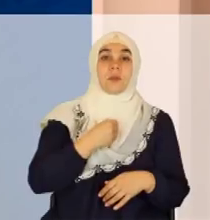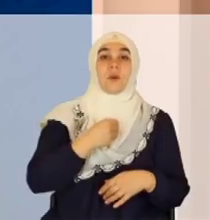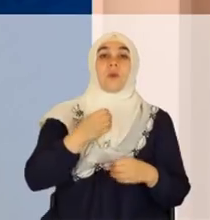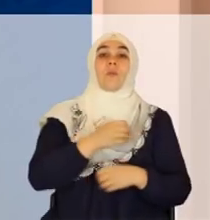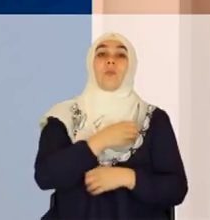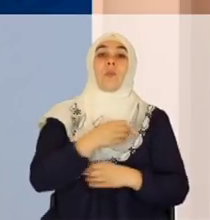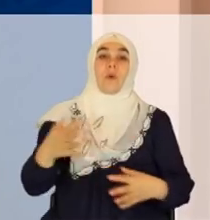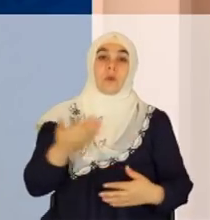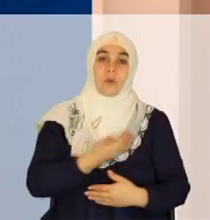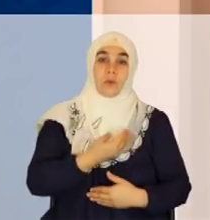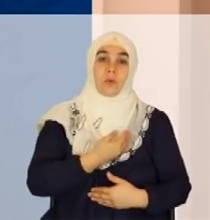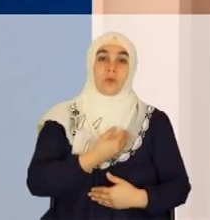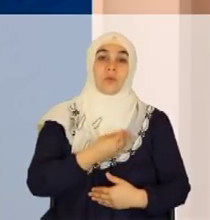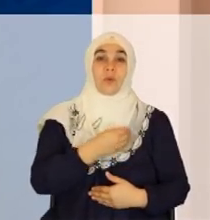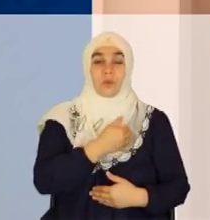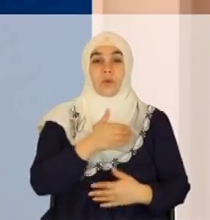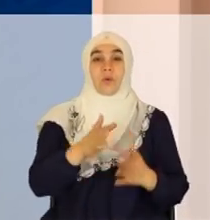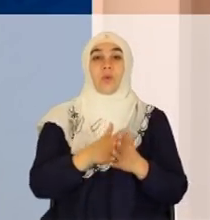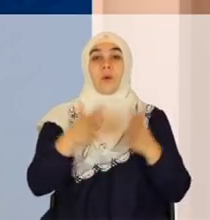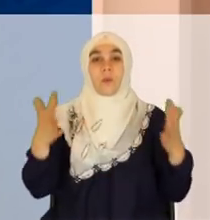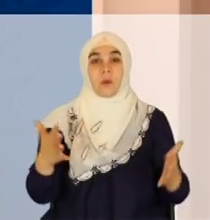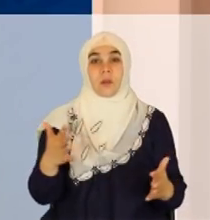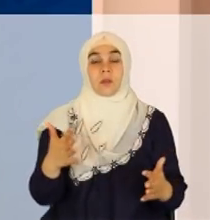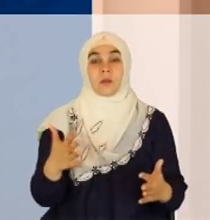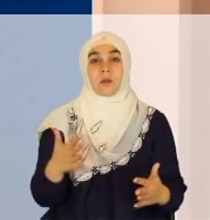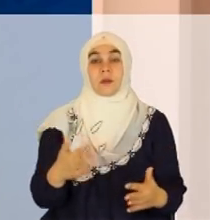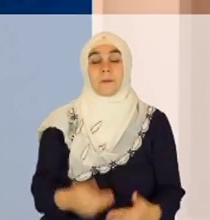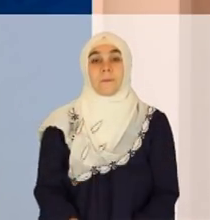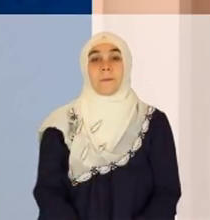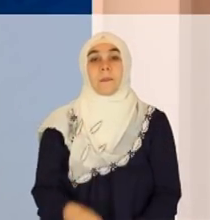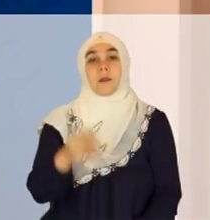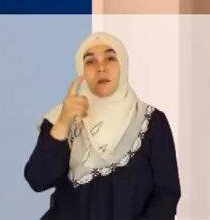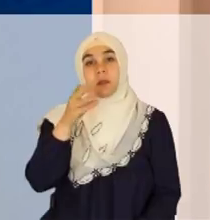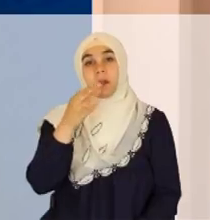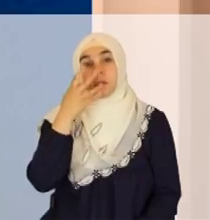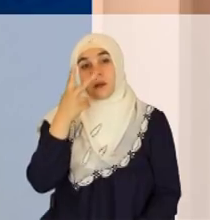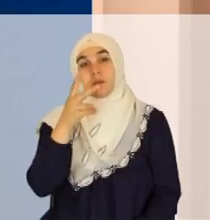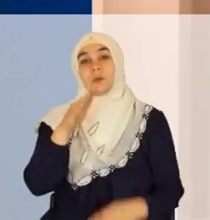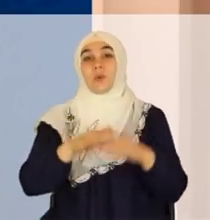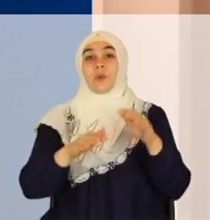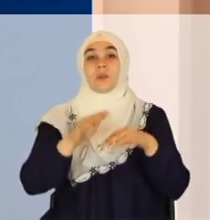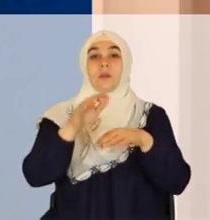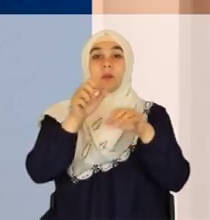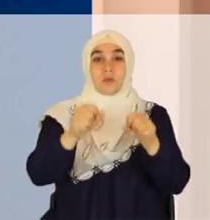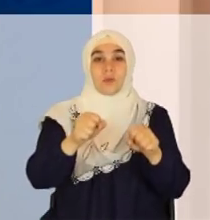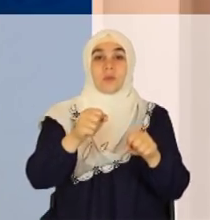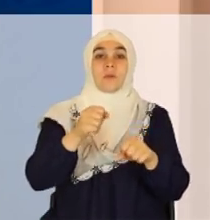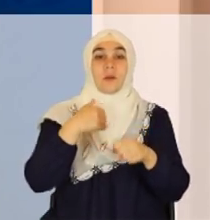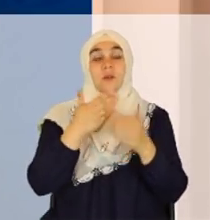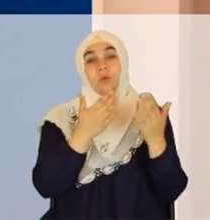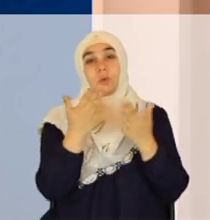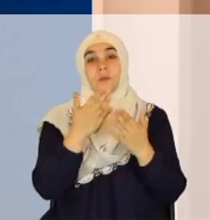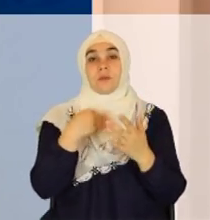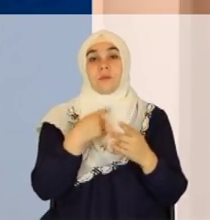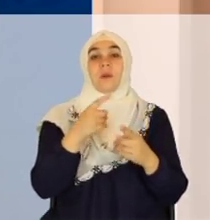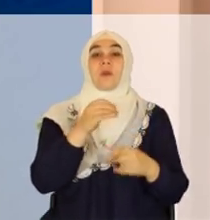Birdaniga boy berib o'tkazishni ko'p xohlaganlar ko'payib qolganda, Xizr alayhissalom ko'rsamadim, qo'llarida mahkam o'sha mani boy qilib qo'ying dedim